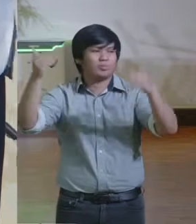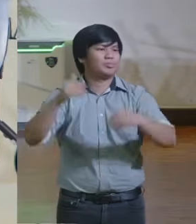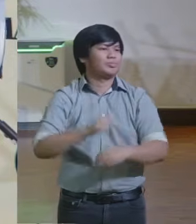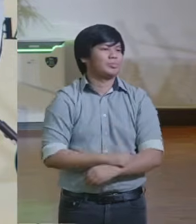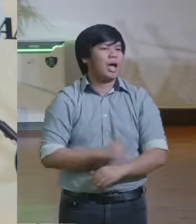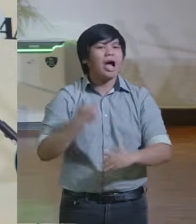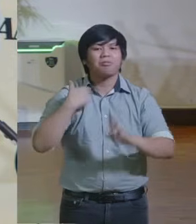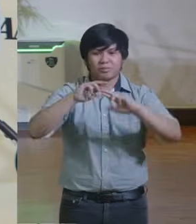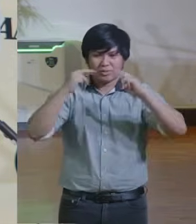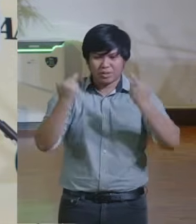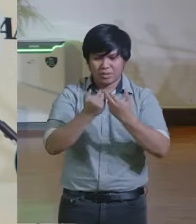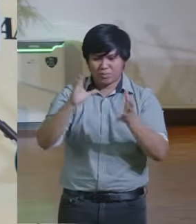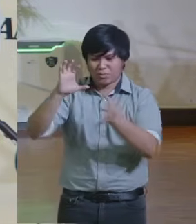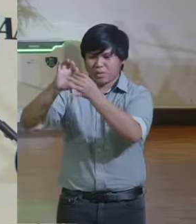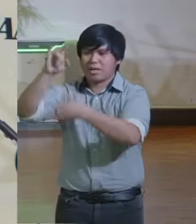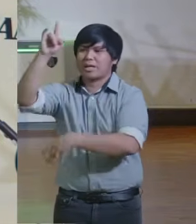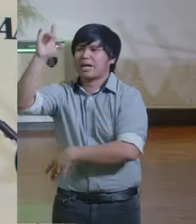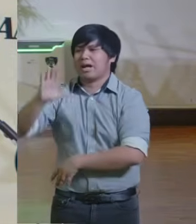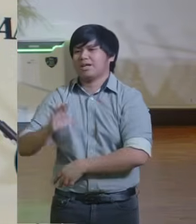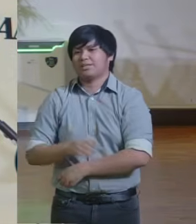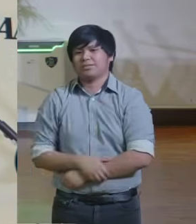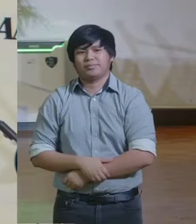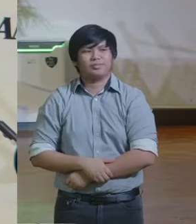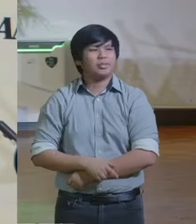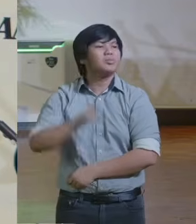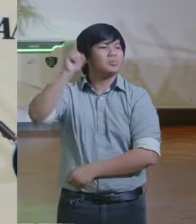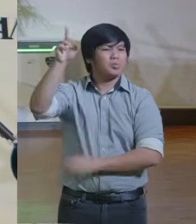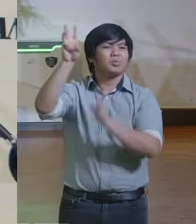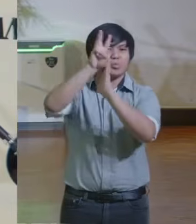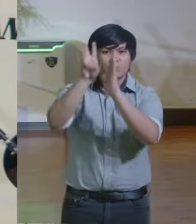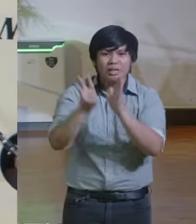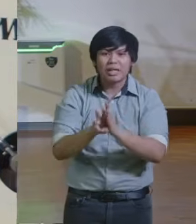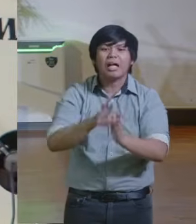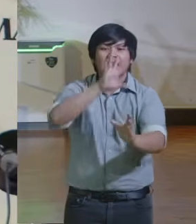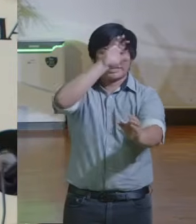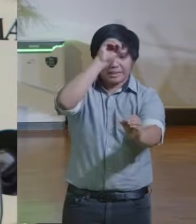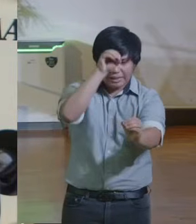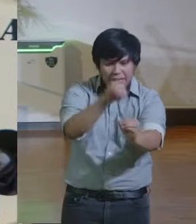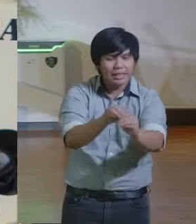sa kanya. Yan ang kanyang kalooban. Nasa Biblia.